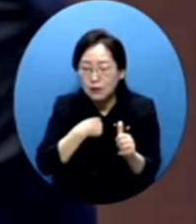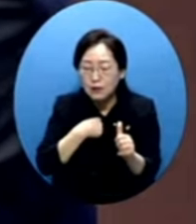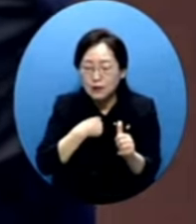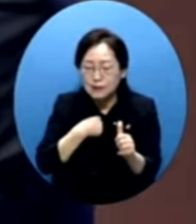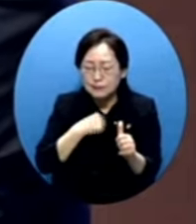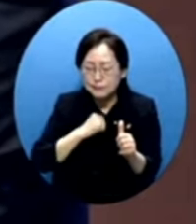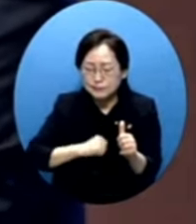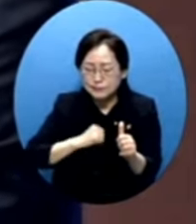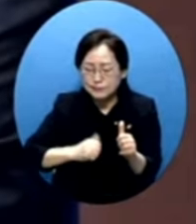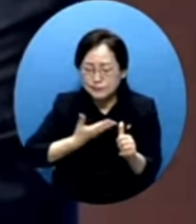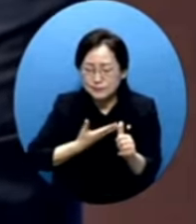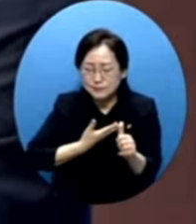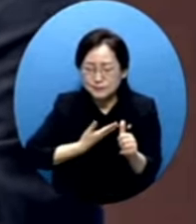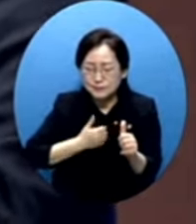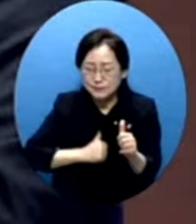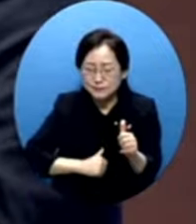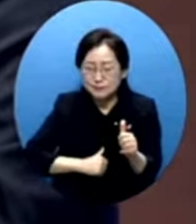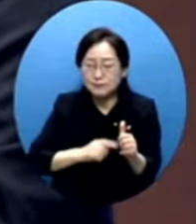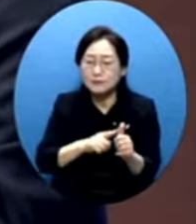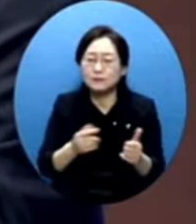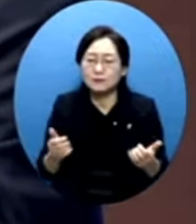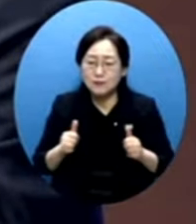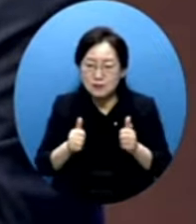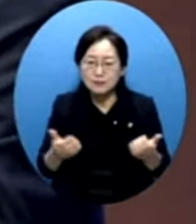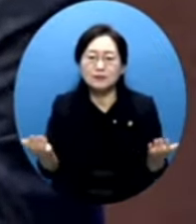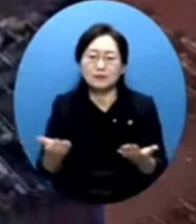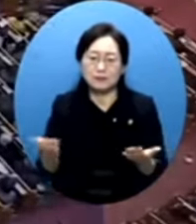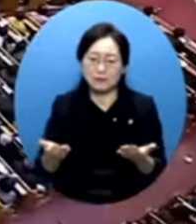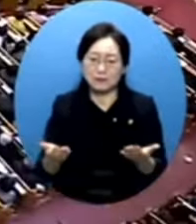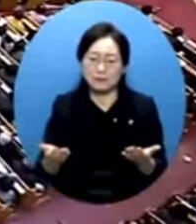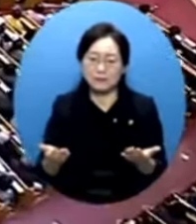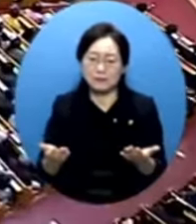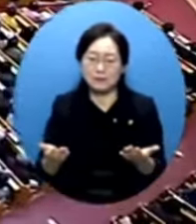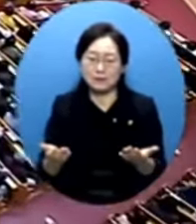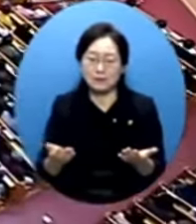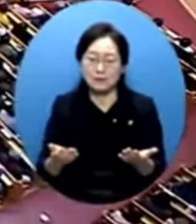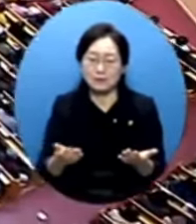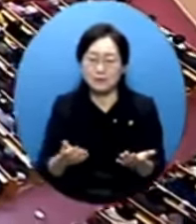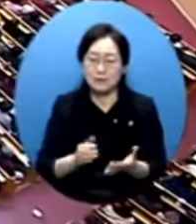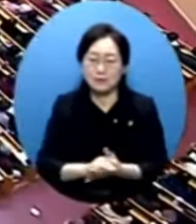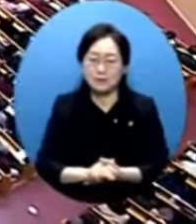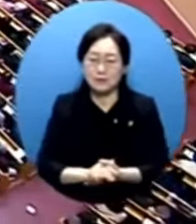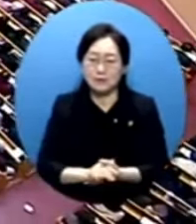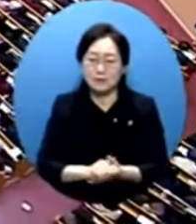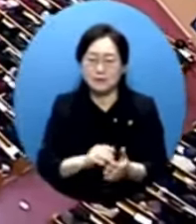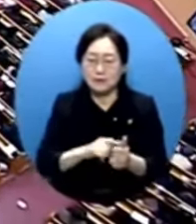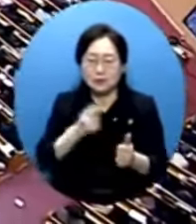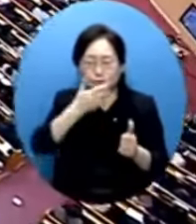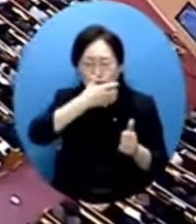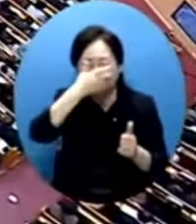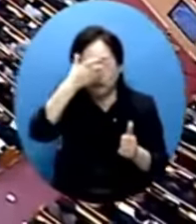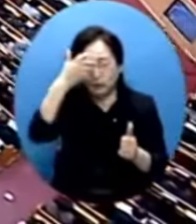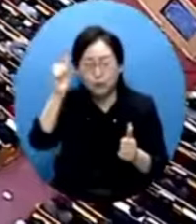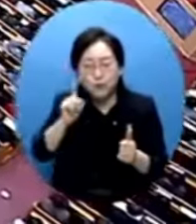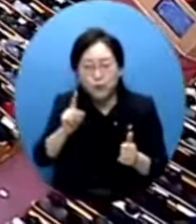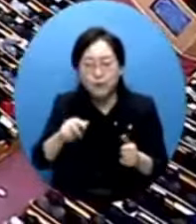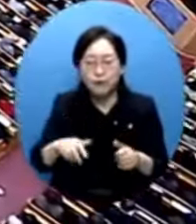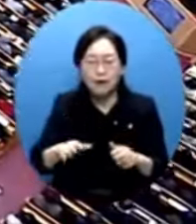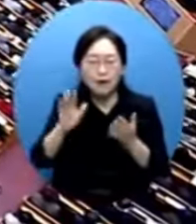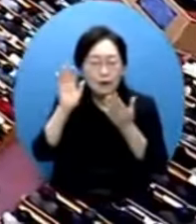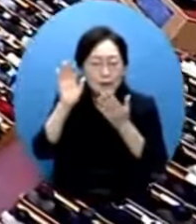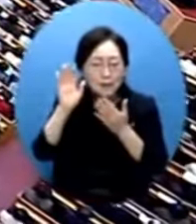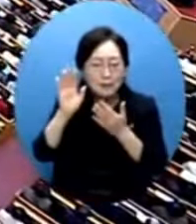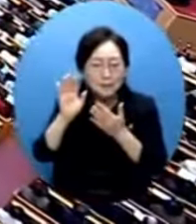물고 그 어려움을 견뎌내면서 열심히 일을 했습니다 그래서 본인이 꿈을 가졌습니다 이제 내가